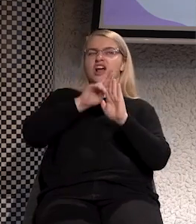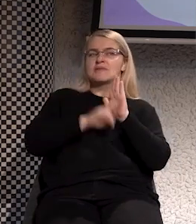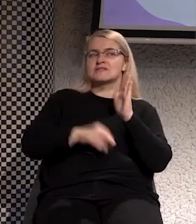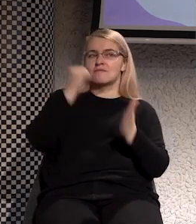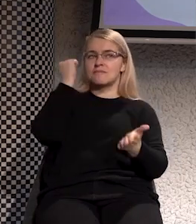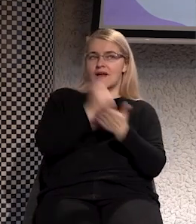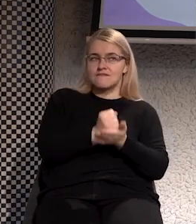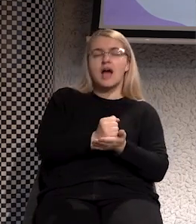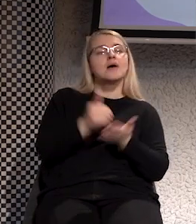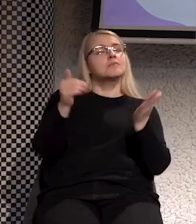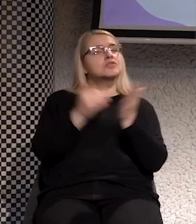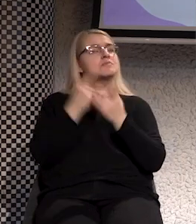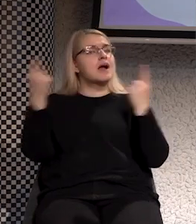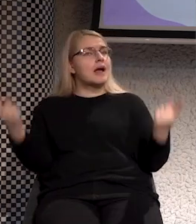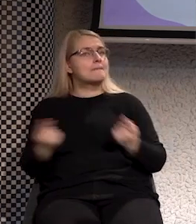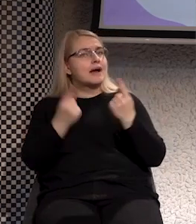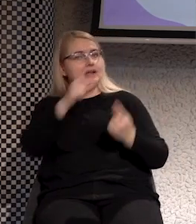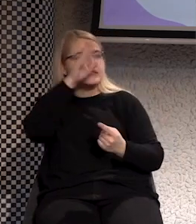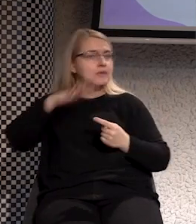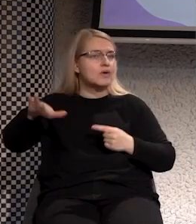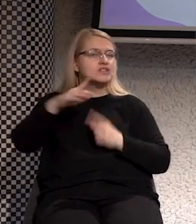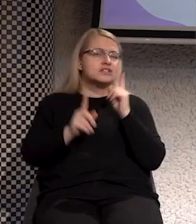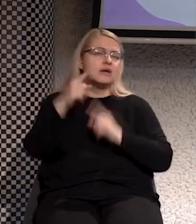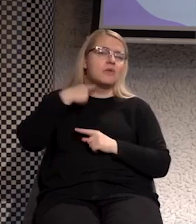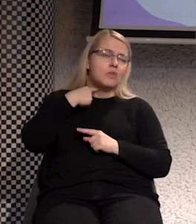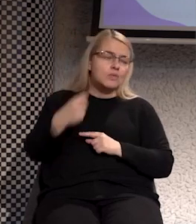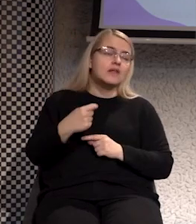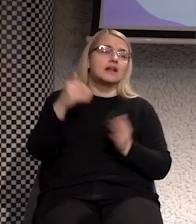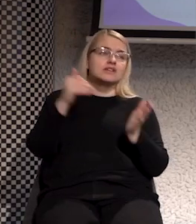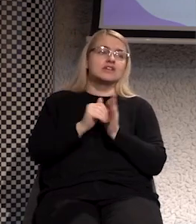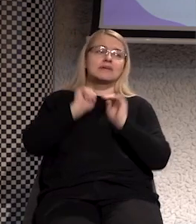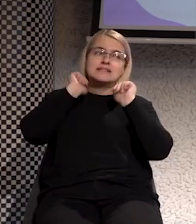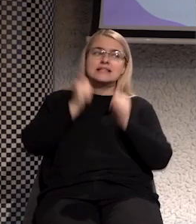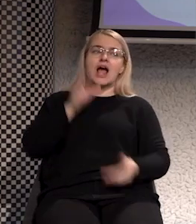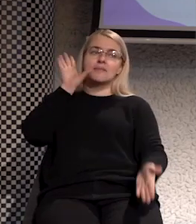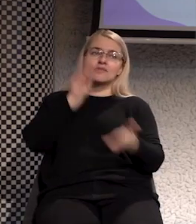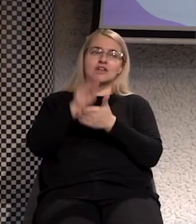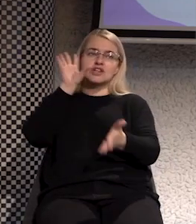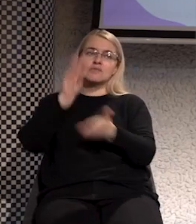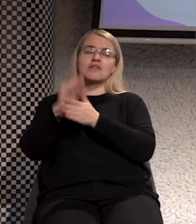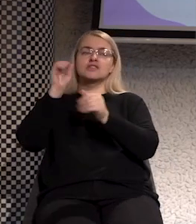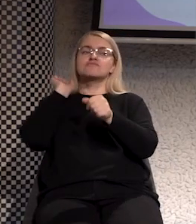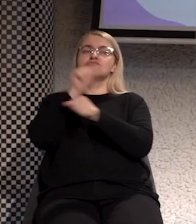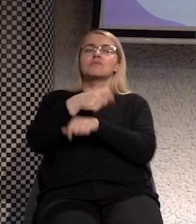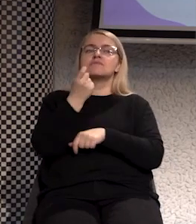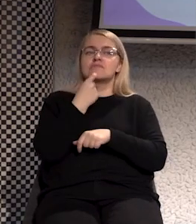kampanii społecznych, które czasami są nudne, ale trzeba nieustannie mówić o tym, czym jest przemoc po